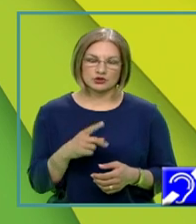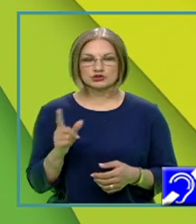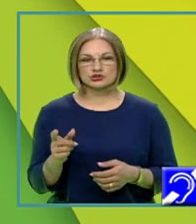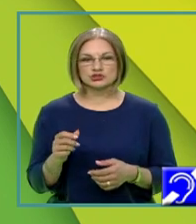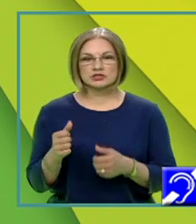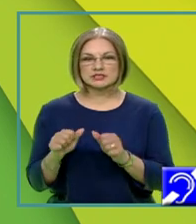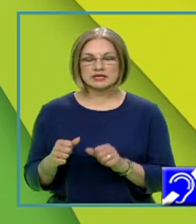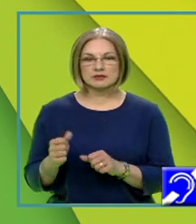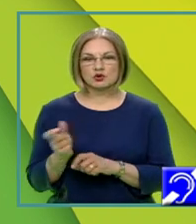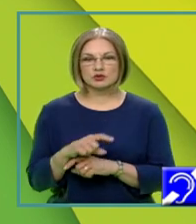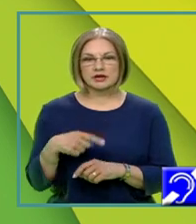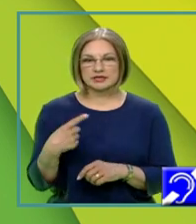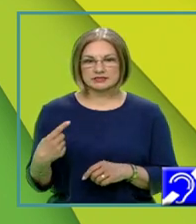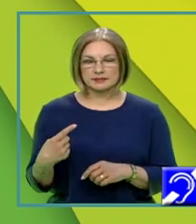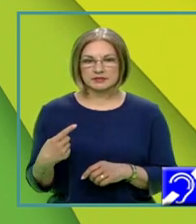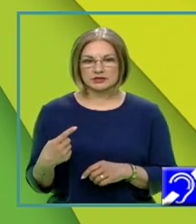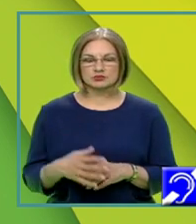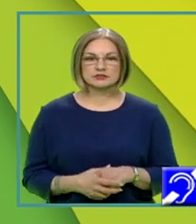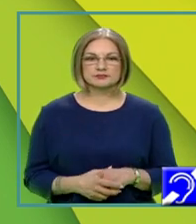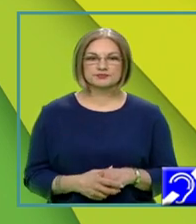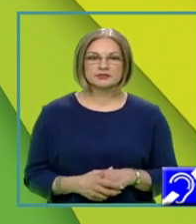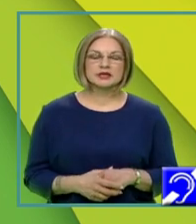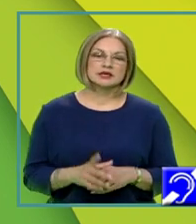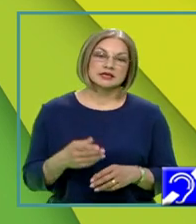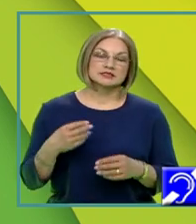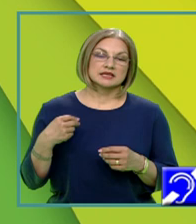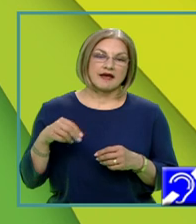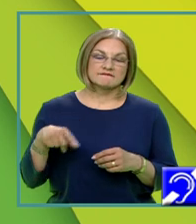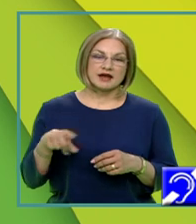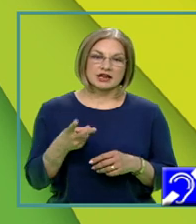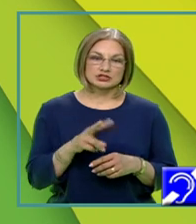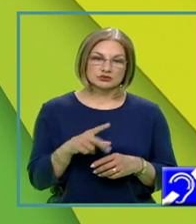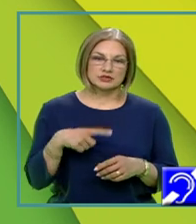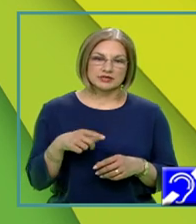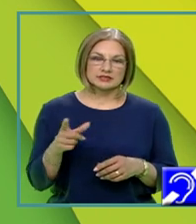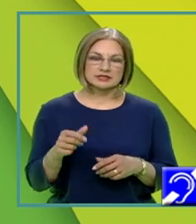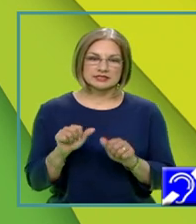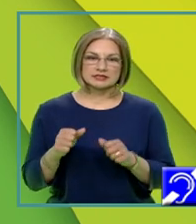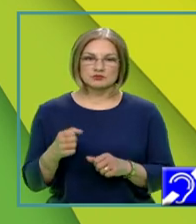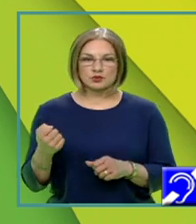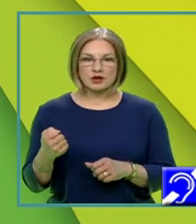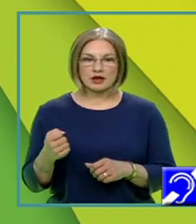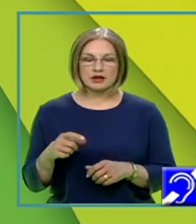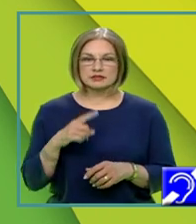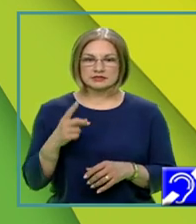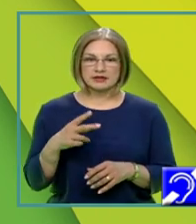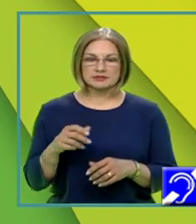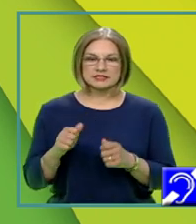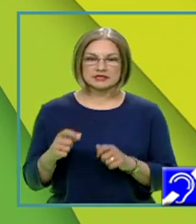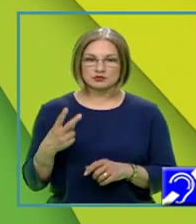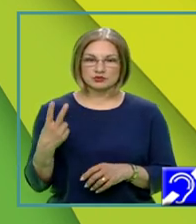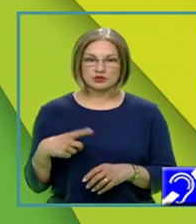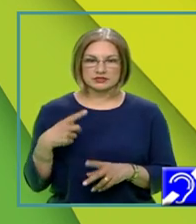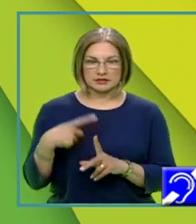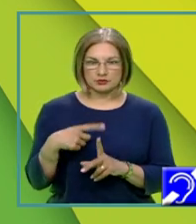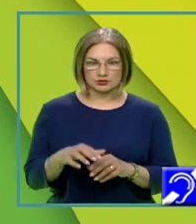contrar lui este minus iar în afara celor două soluții va fi semnul lui adică doi semnul lui doi care va fi plus